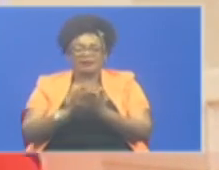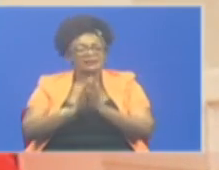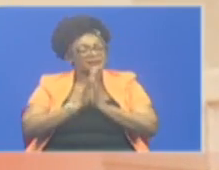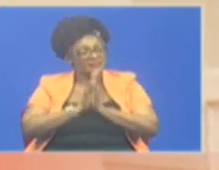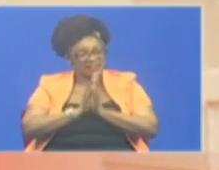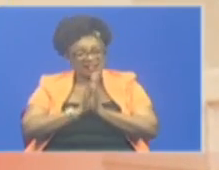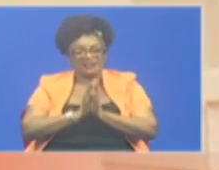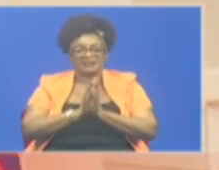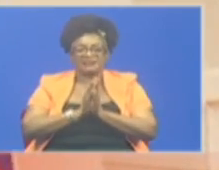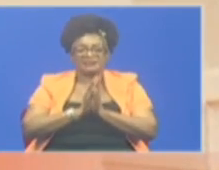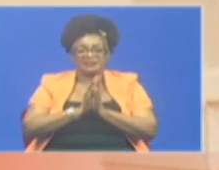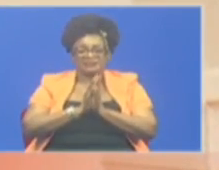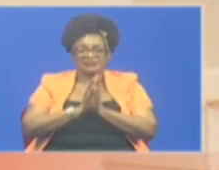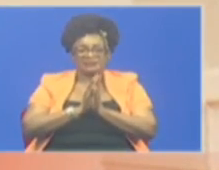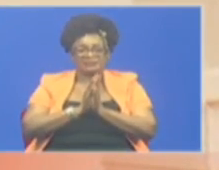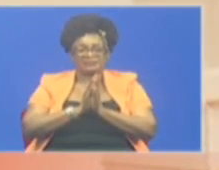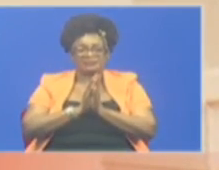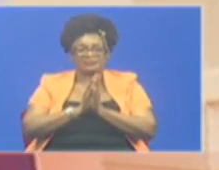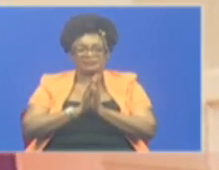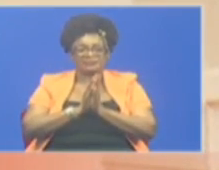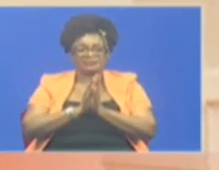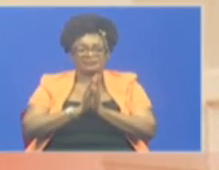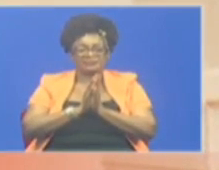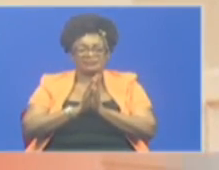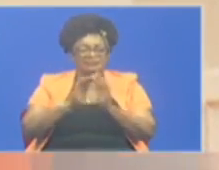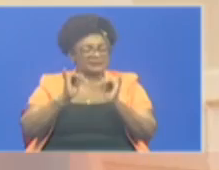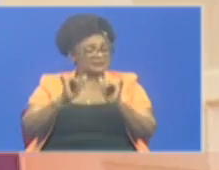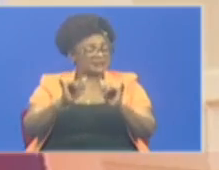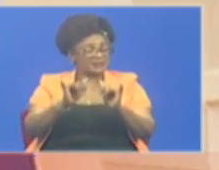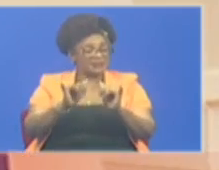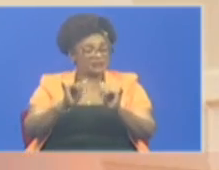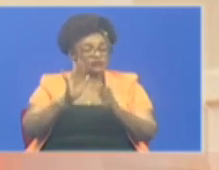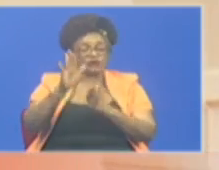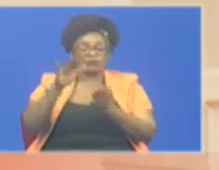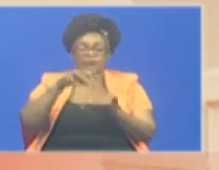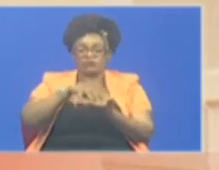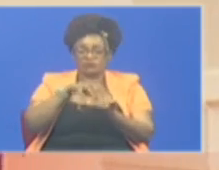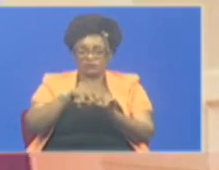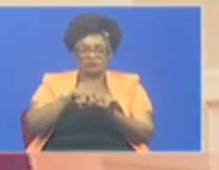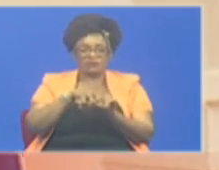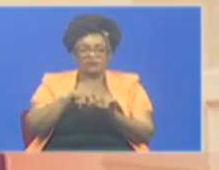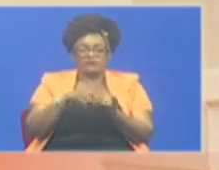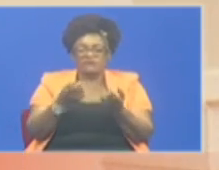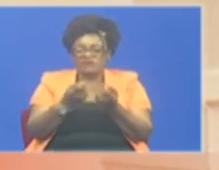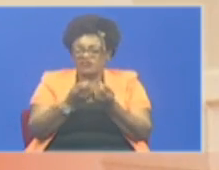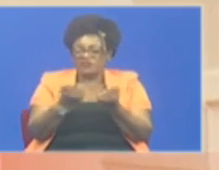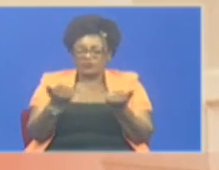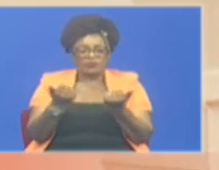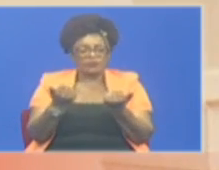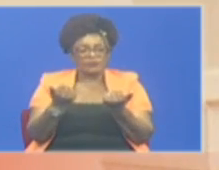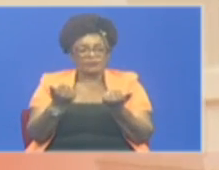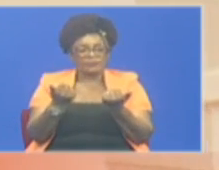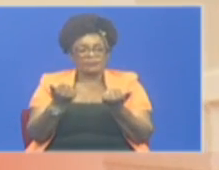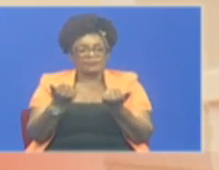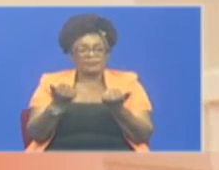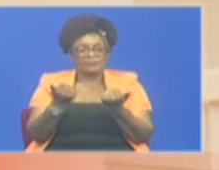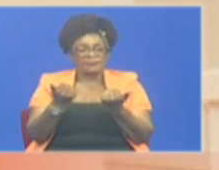tafadhali shika doria pahali ulipo. Na kwa wale wachache